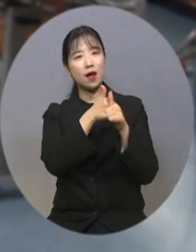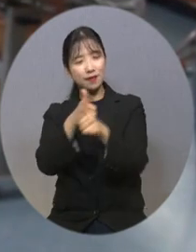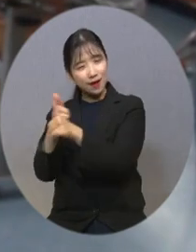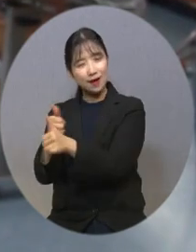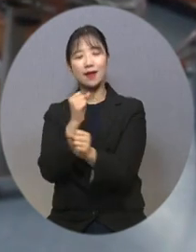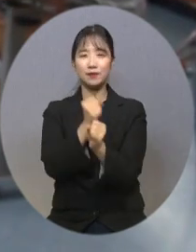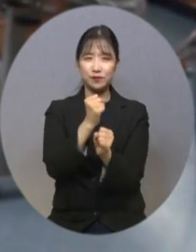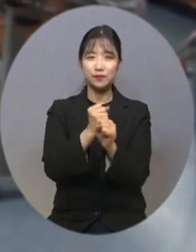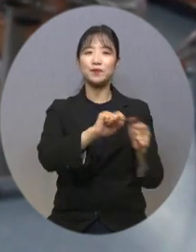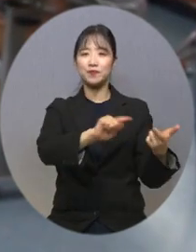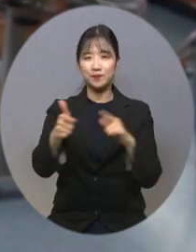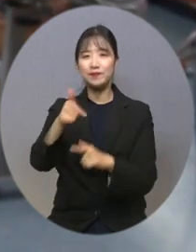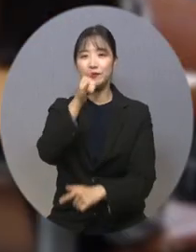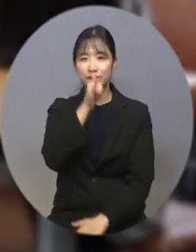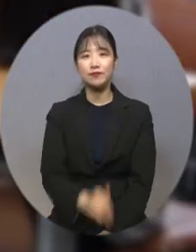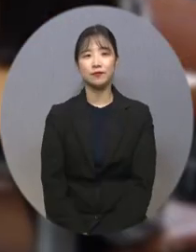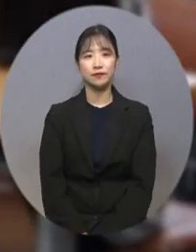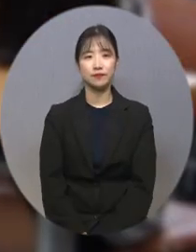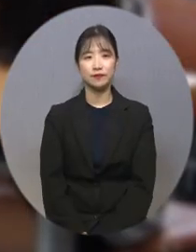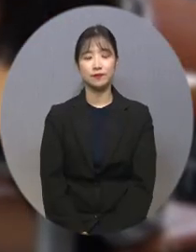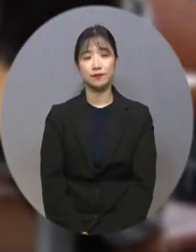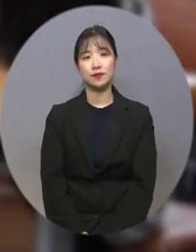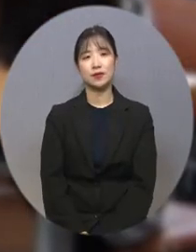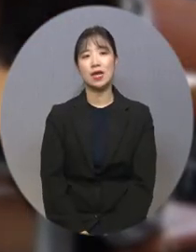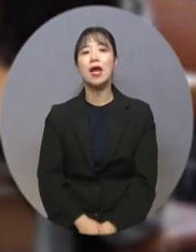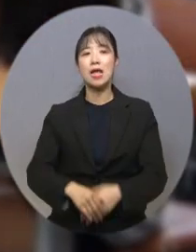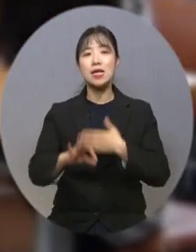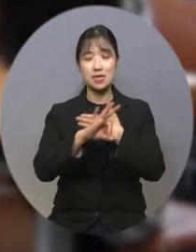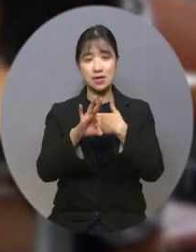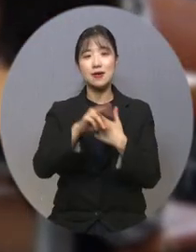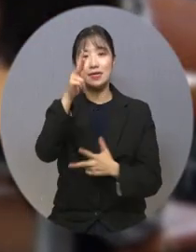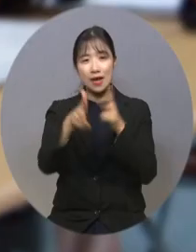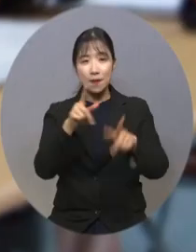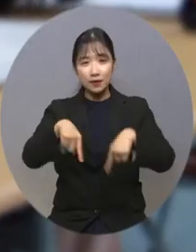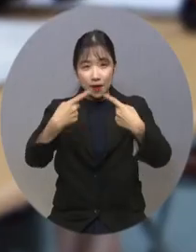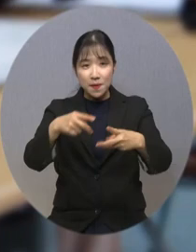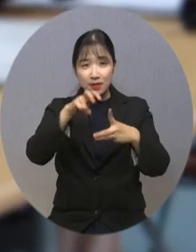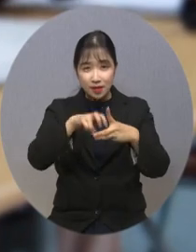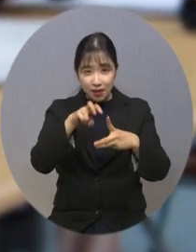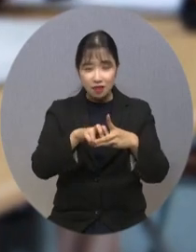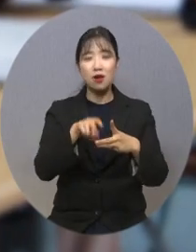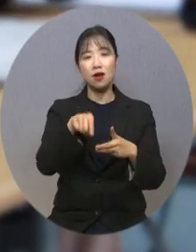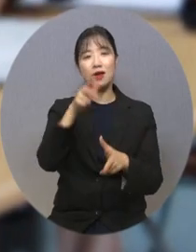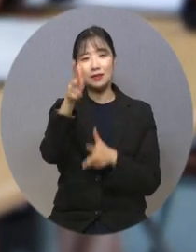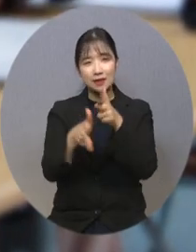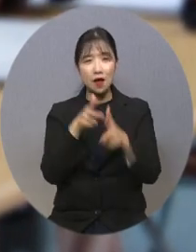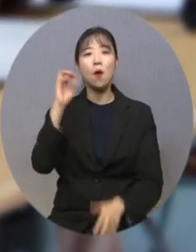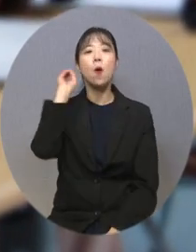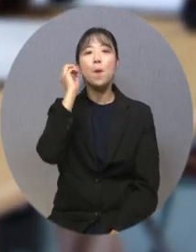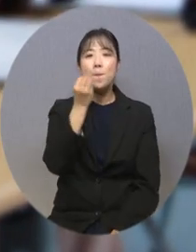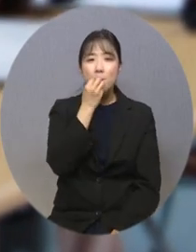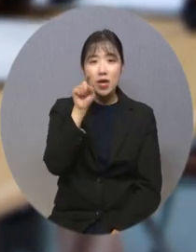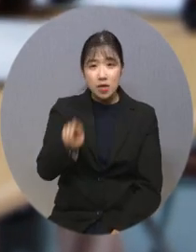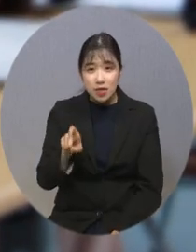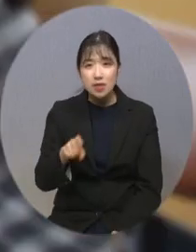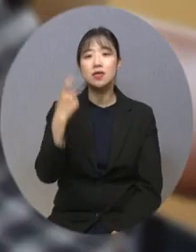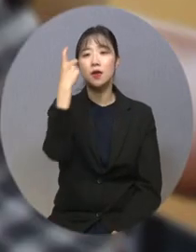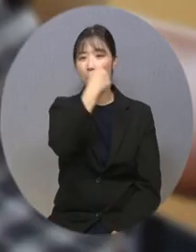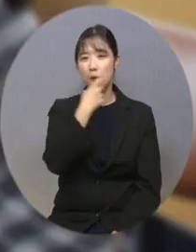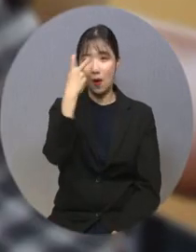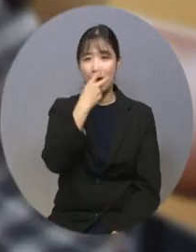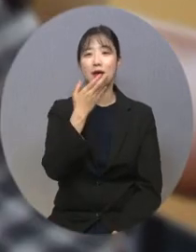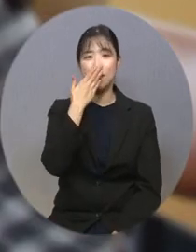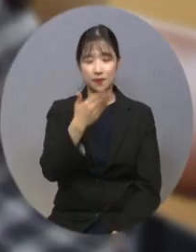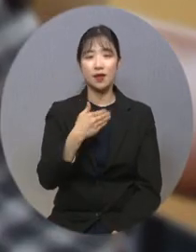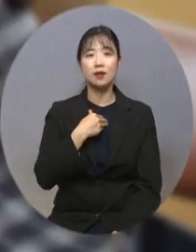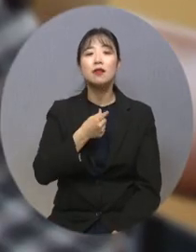구성하고 상의합니다. 시범 사업에 참여하는 센터는 다 함께 돌봄 사업 누리집에서 확인할 수 있으며